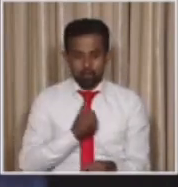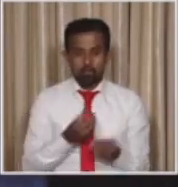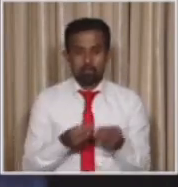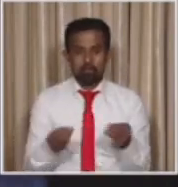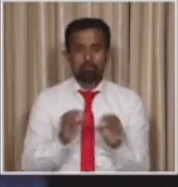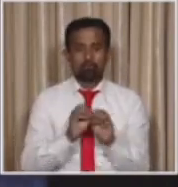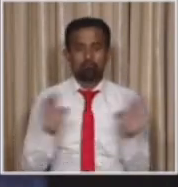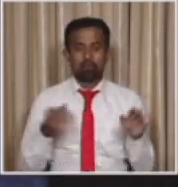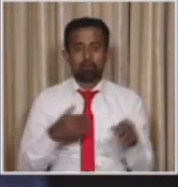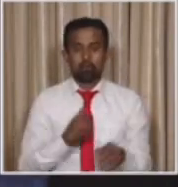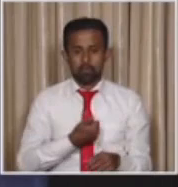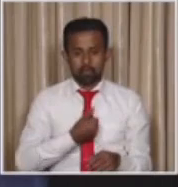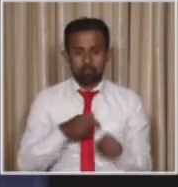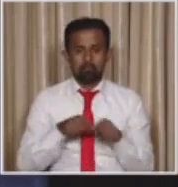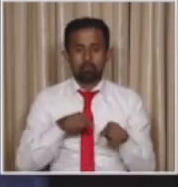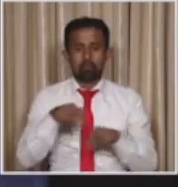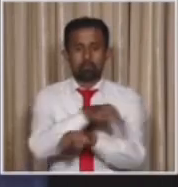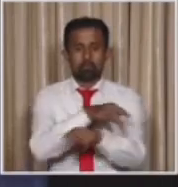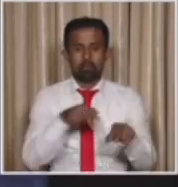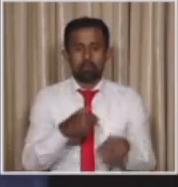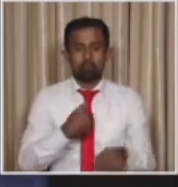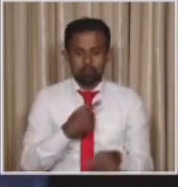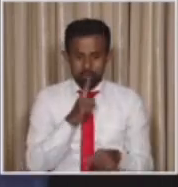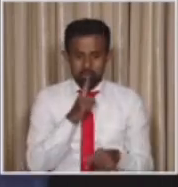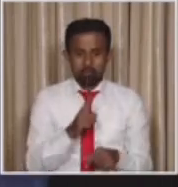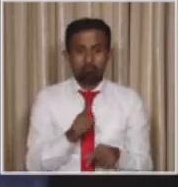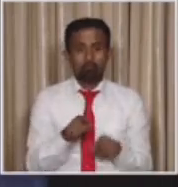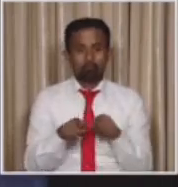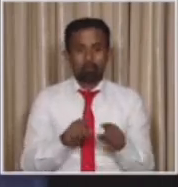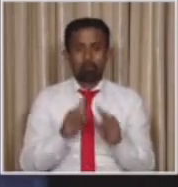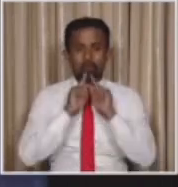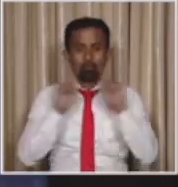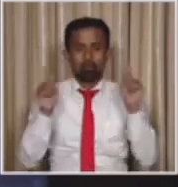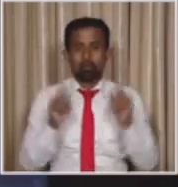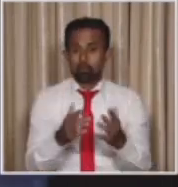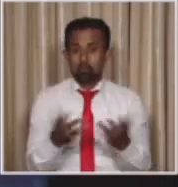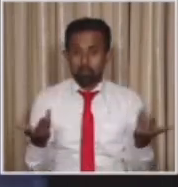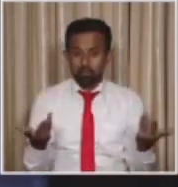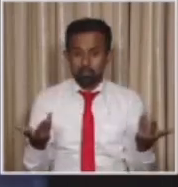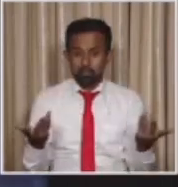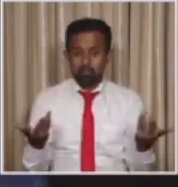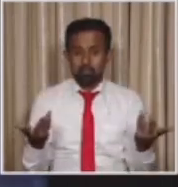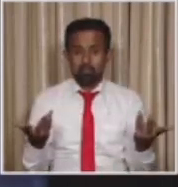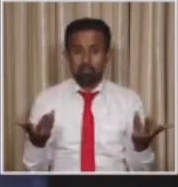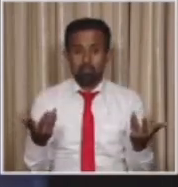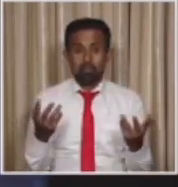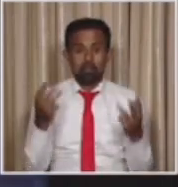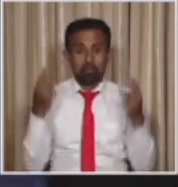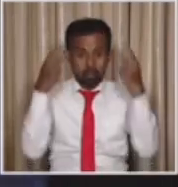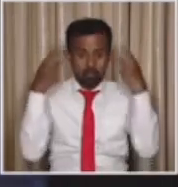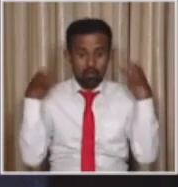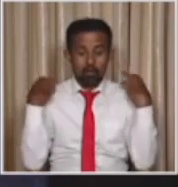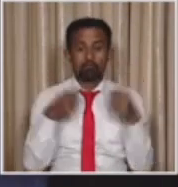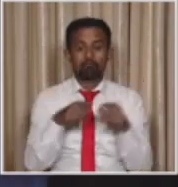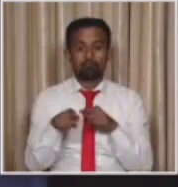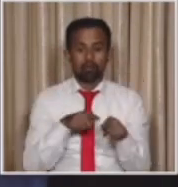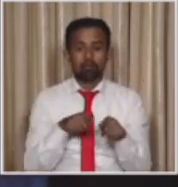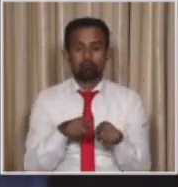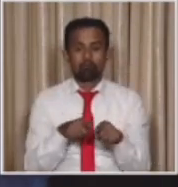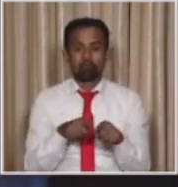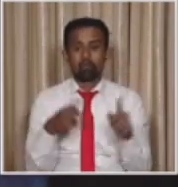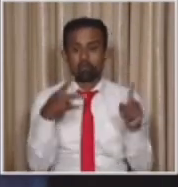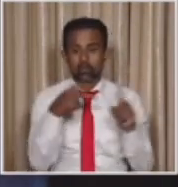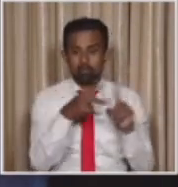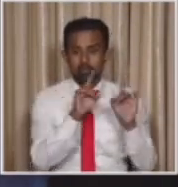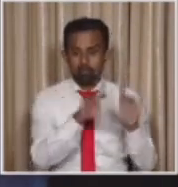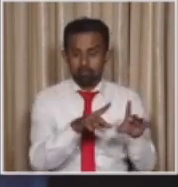දාපල්ලා උඹලා අපිට ඕන විදියට හැසිරියල්ලා උඹලා අපිට ඕන දේ කියපල්ලා එහෙම නැත්තම් අර සියතට වෙන දේ වෙනවා කියන එක එක සිරසරත්